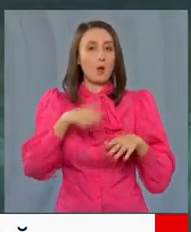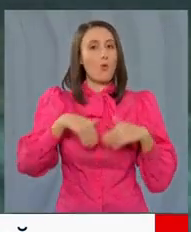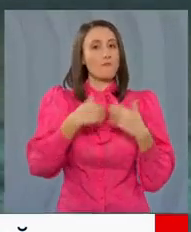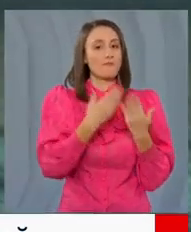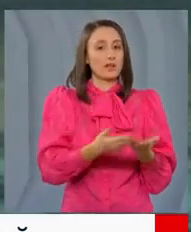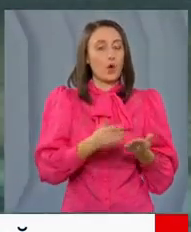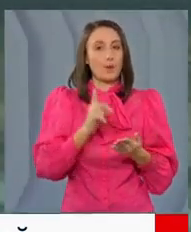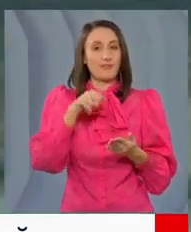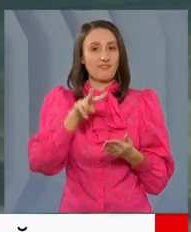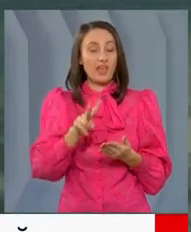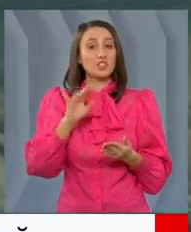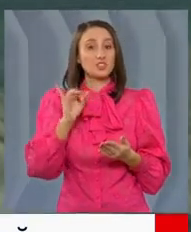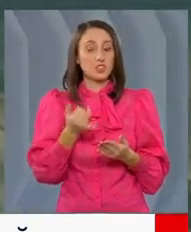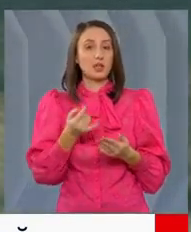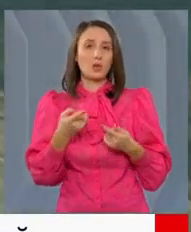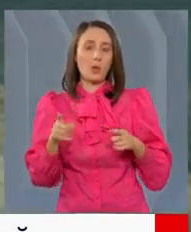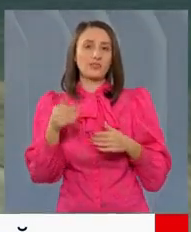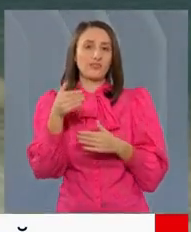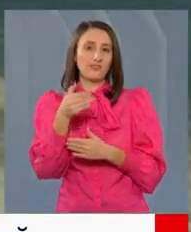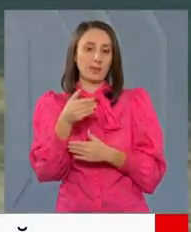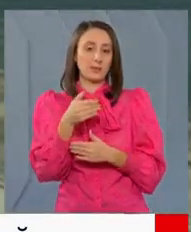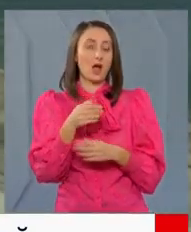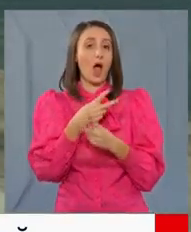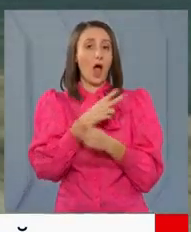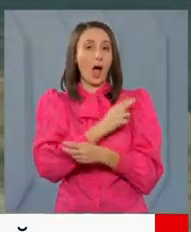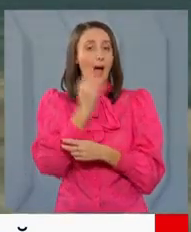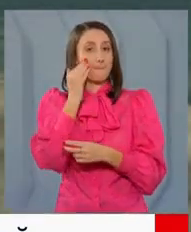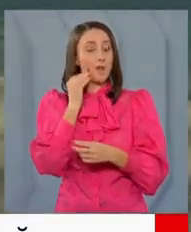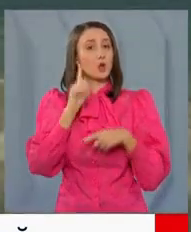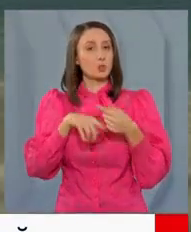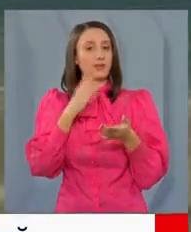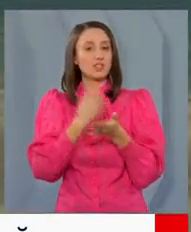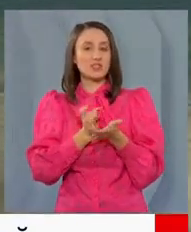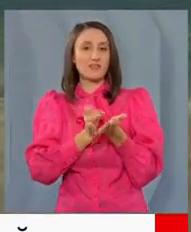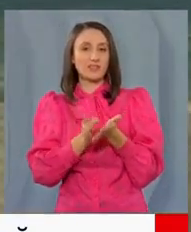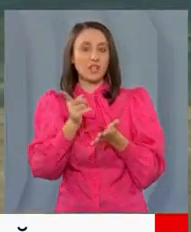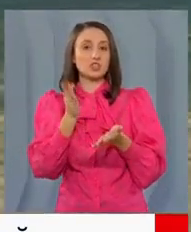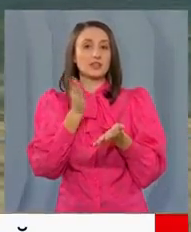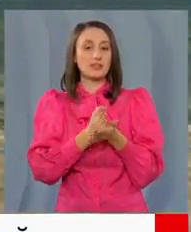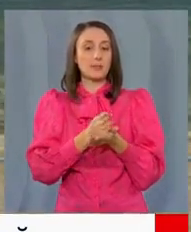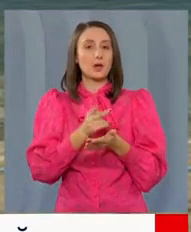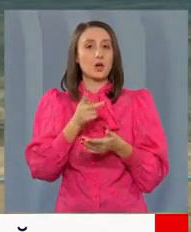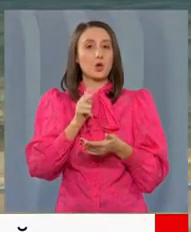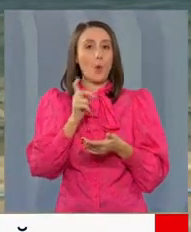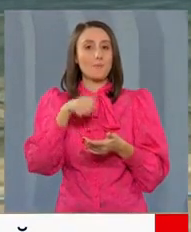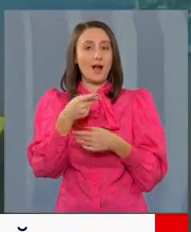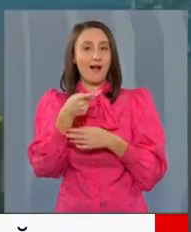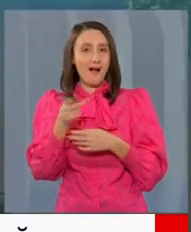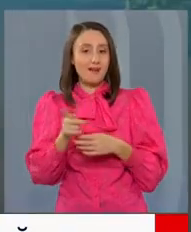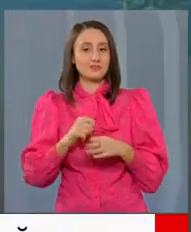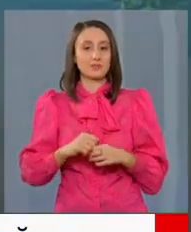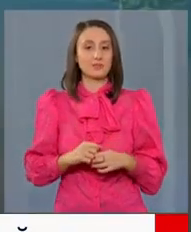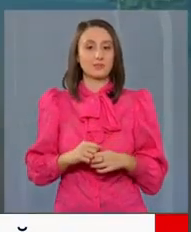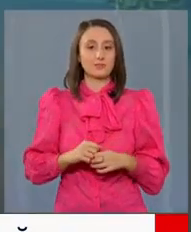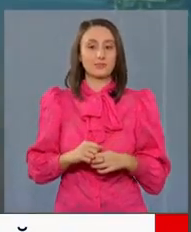concesionate către OMV Petrom și exon mobil o companie din SUA care ulterior a decis să vândă acest drept către Romgaz companie cu capital